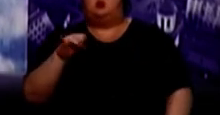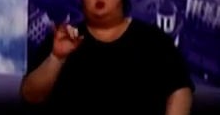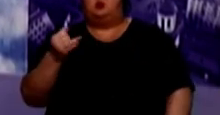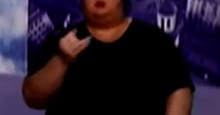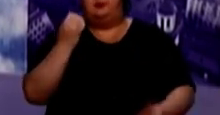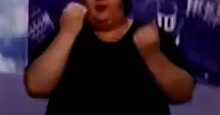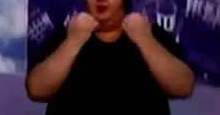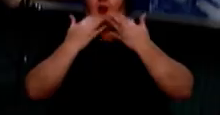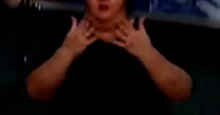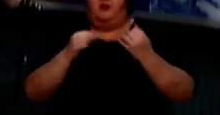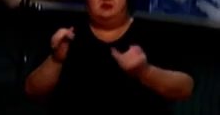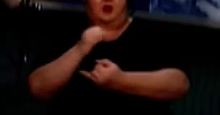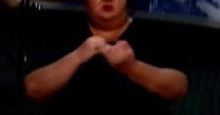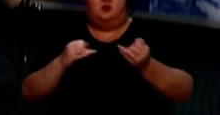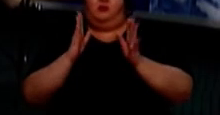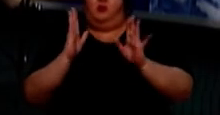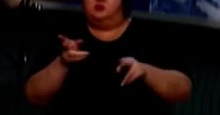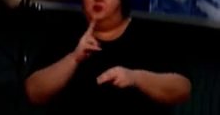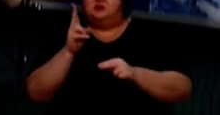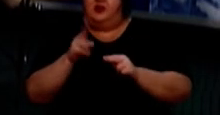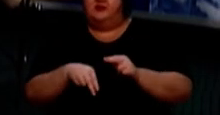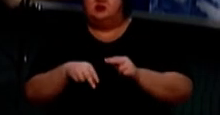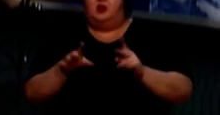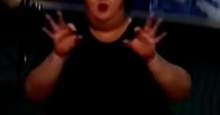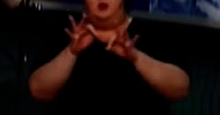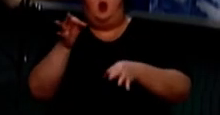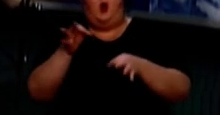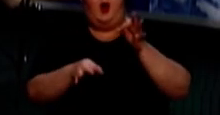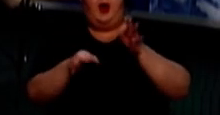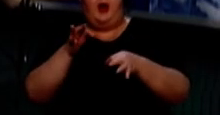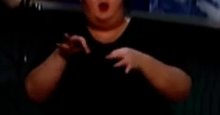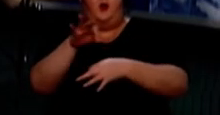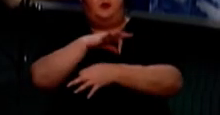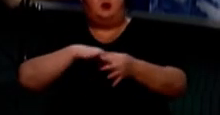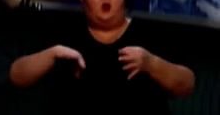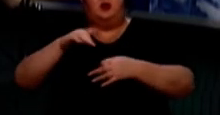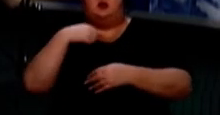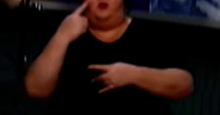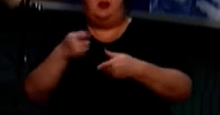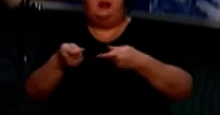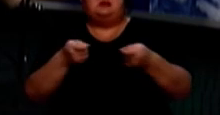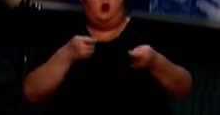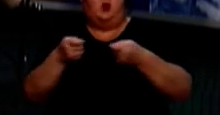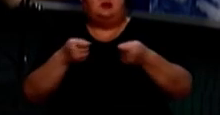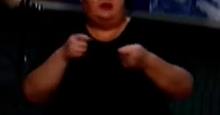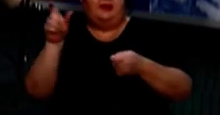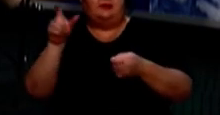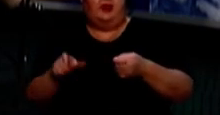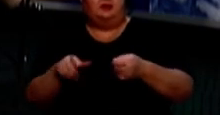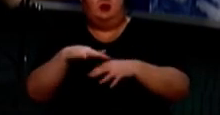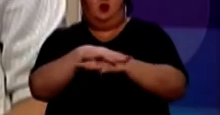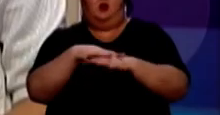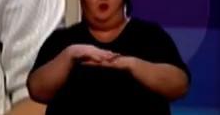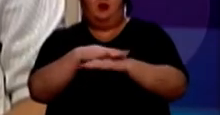вам за розмову. На цьому будемо завершувати. Про екопроєкт «Толока в гуртожитку» говорили з координаторкою громадської організації «Нова Полтава»